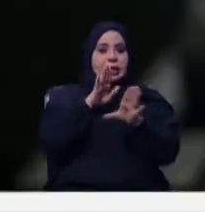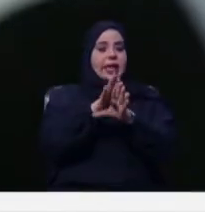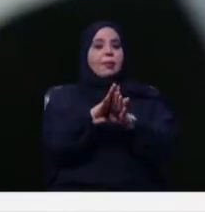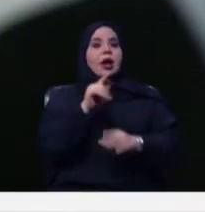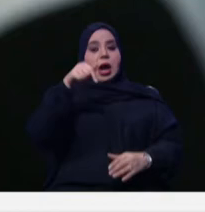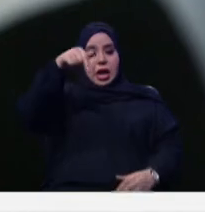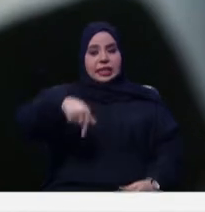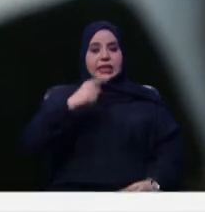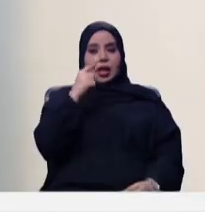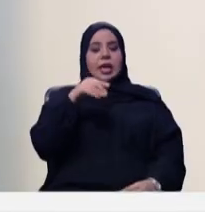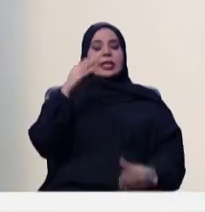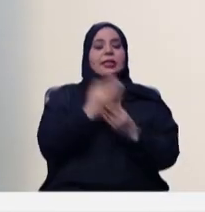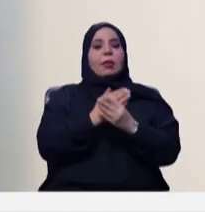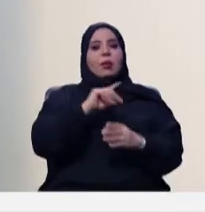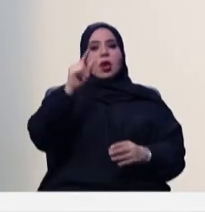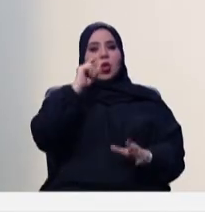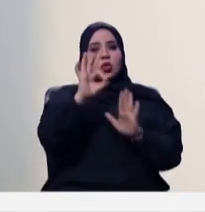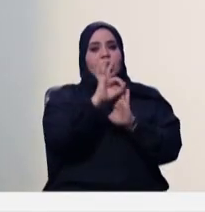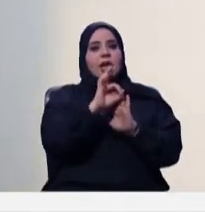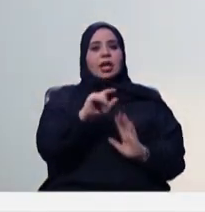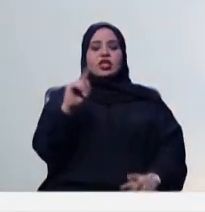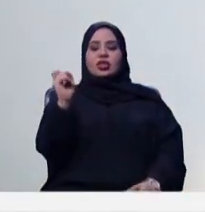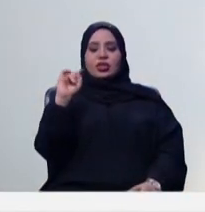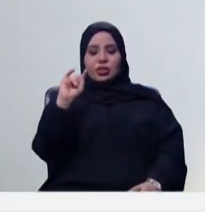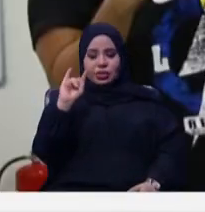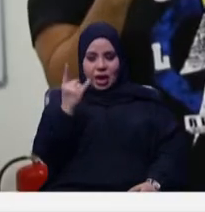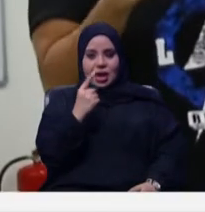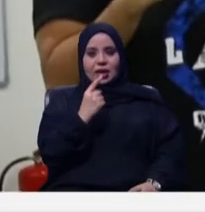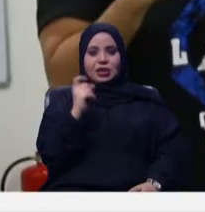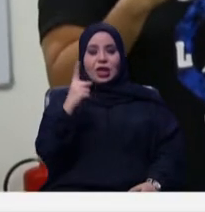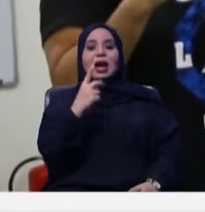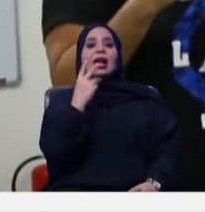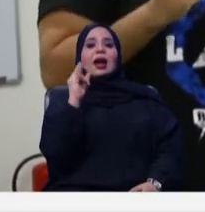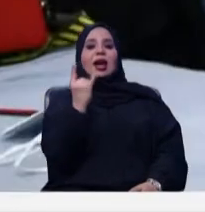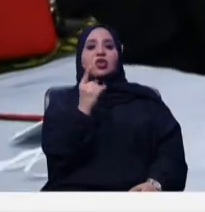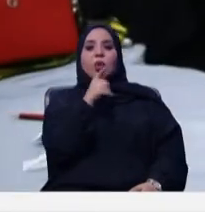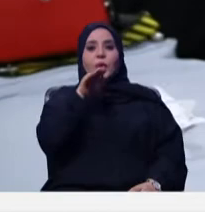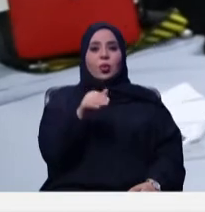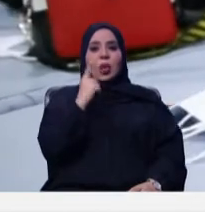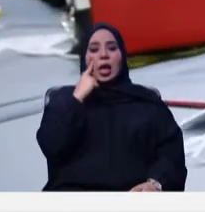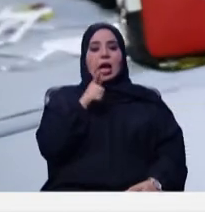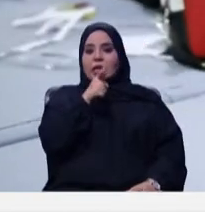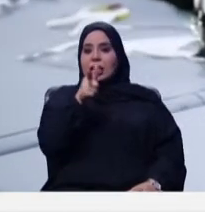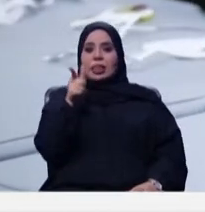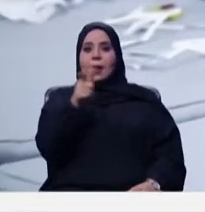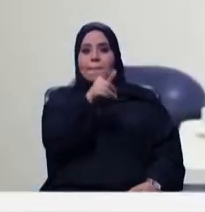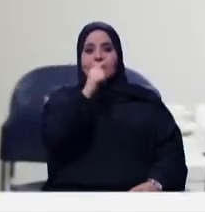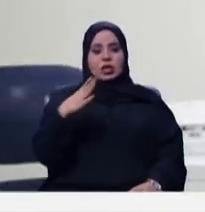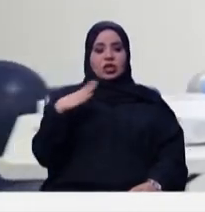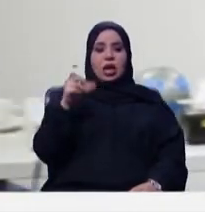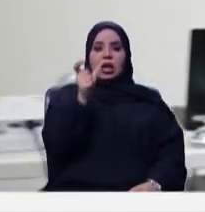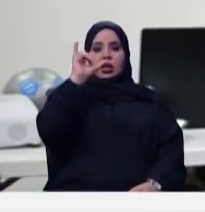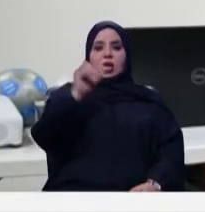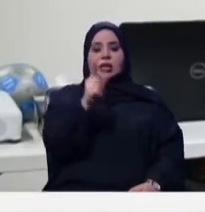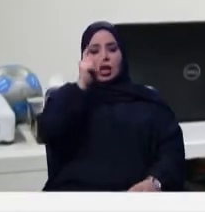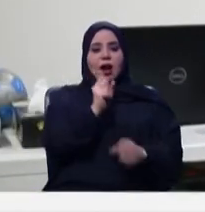العام تعلق نجمتها العاشرة مستثمرة فصل الصيف ضمن توجهات سمو الشيخ ناصر بن حمد